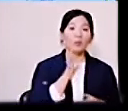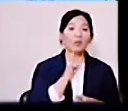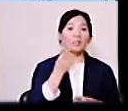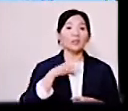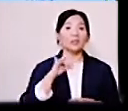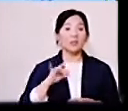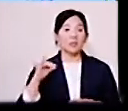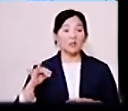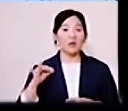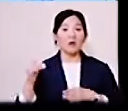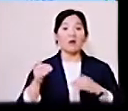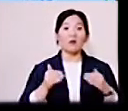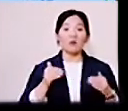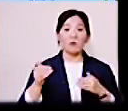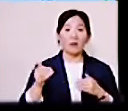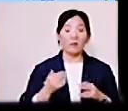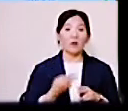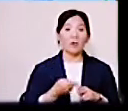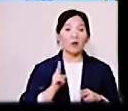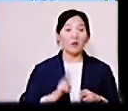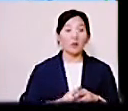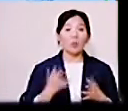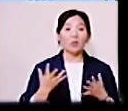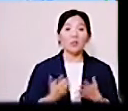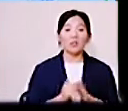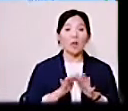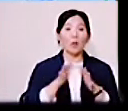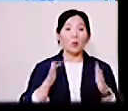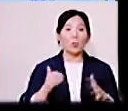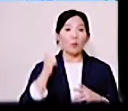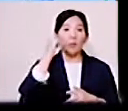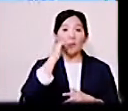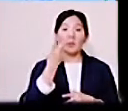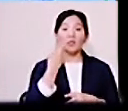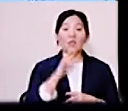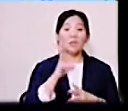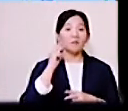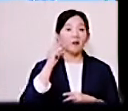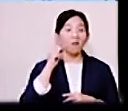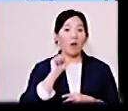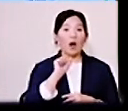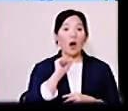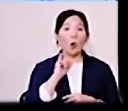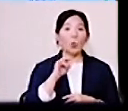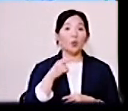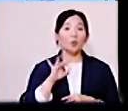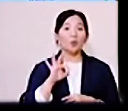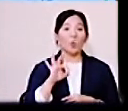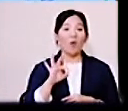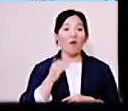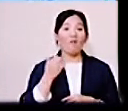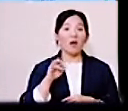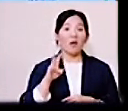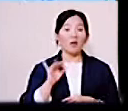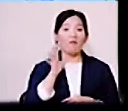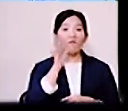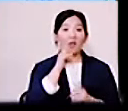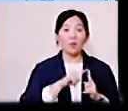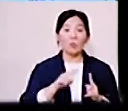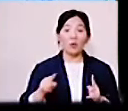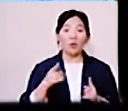дискретизацию графики. Определите объем памяти для цифрового аудиофайла, время звучания которого